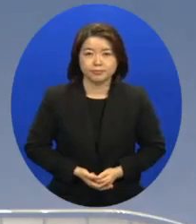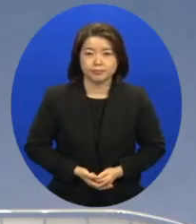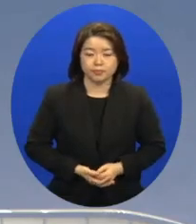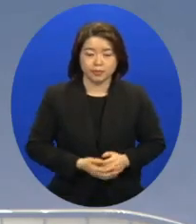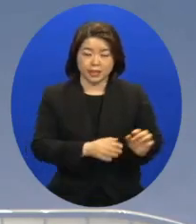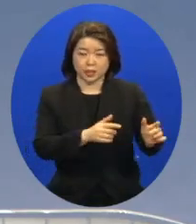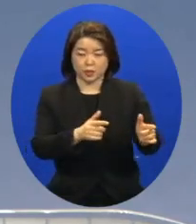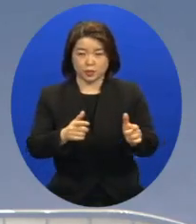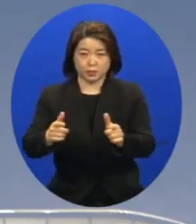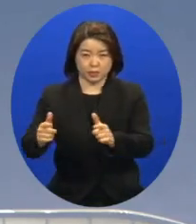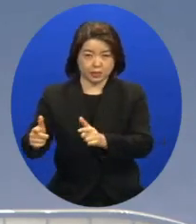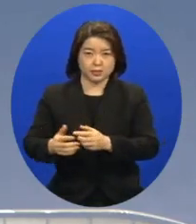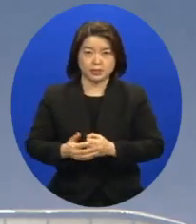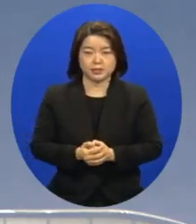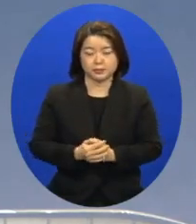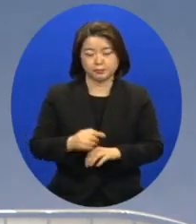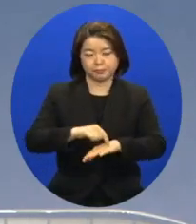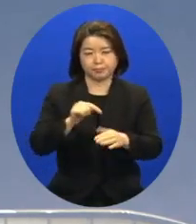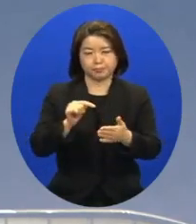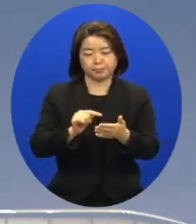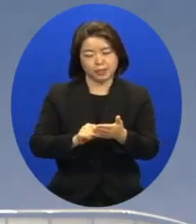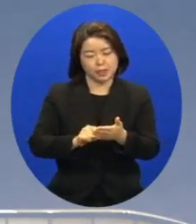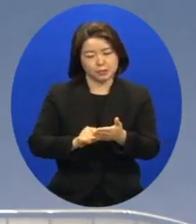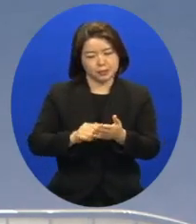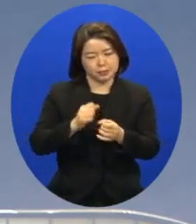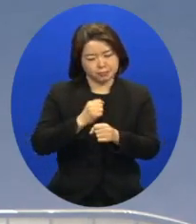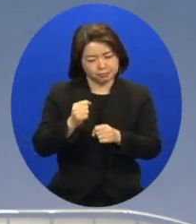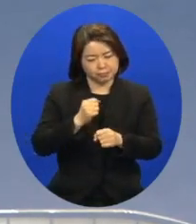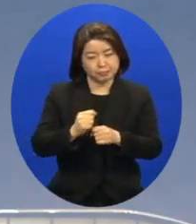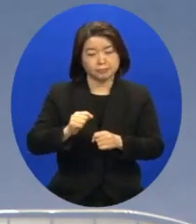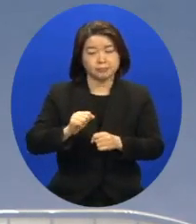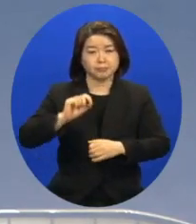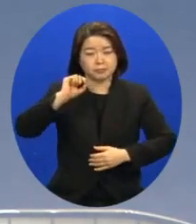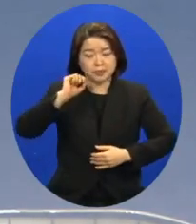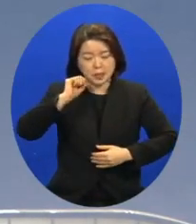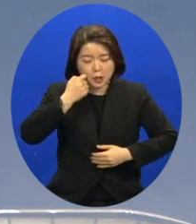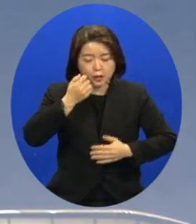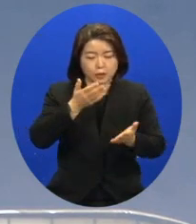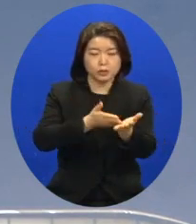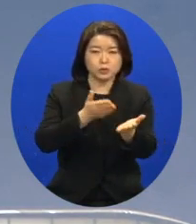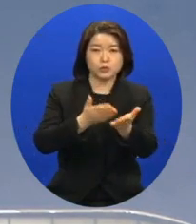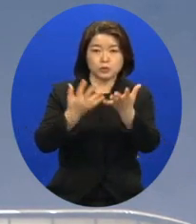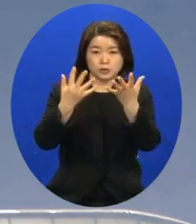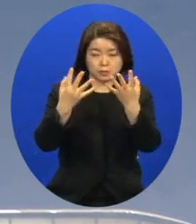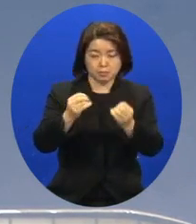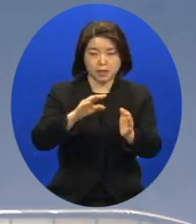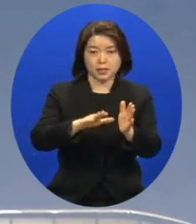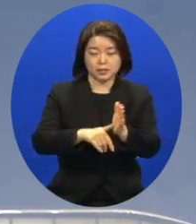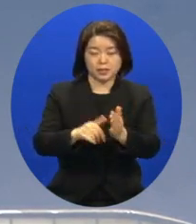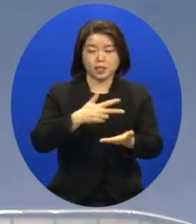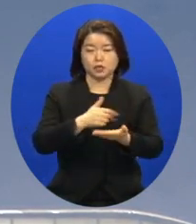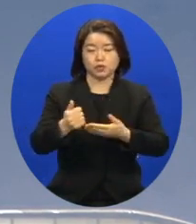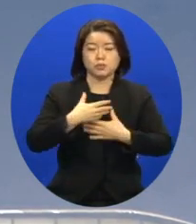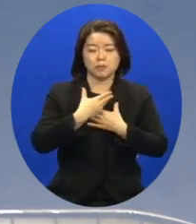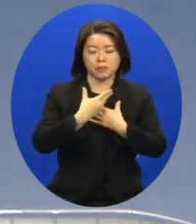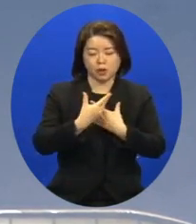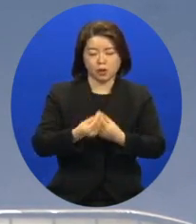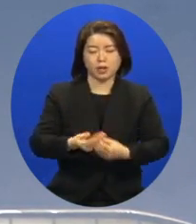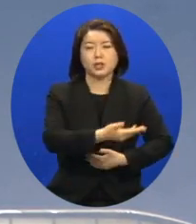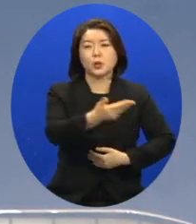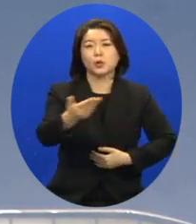여러 가지로 뭐 마음 심란한 뉴스들이 많은 때에 주의 평강이 여러분에게 있기를